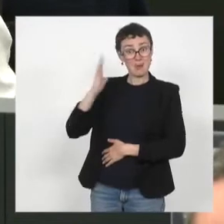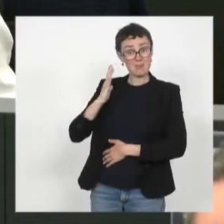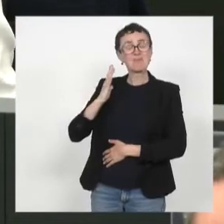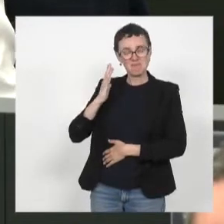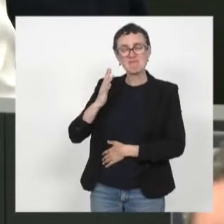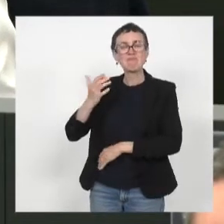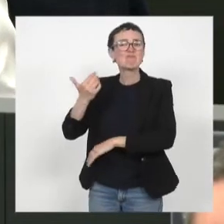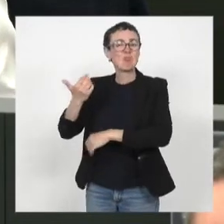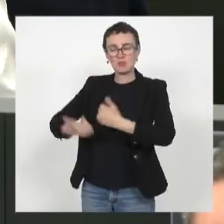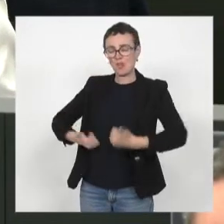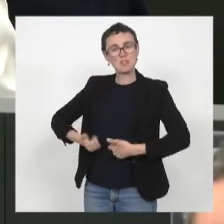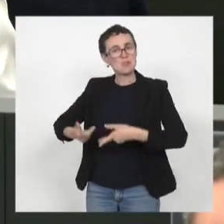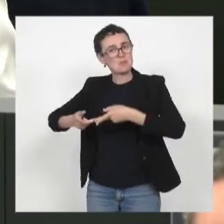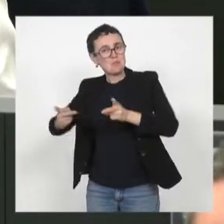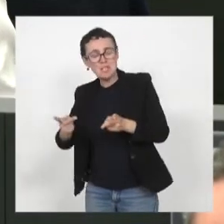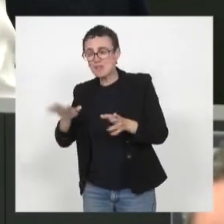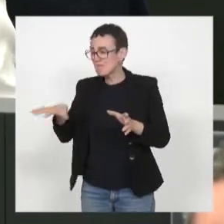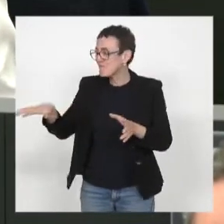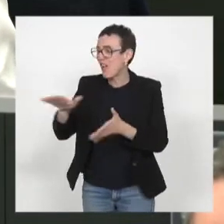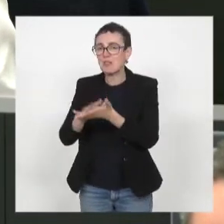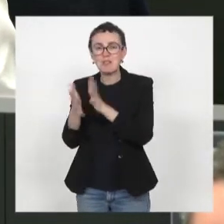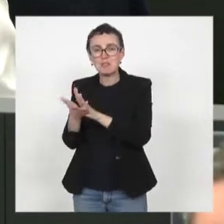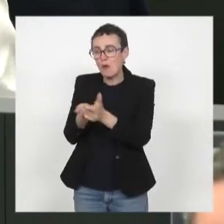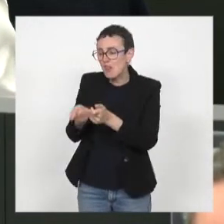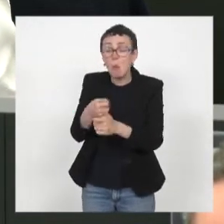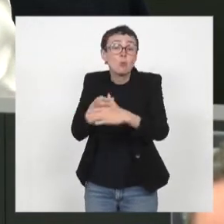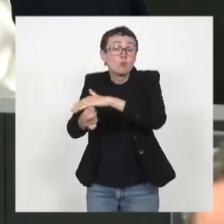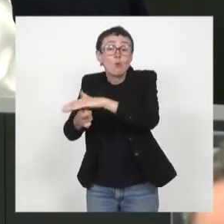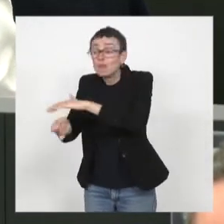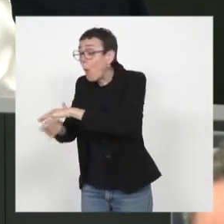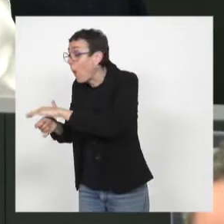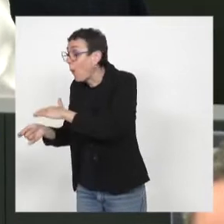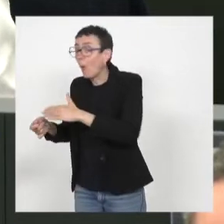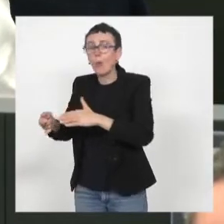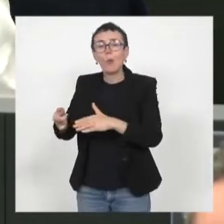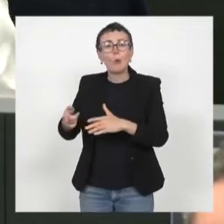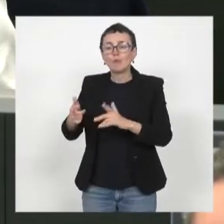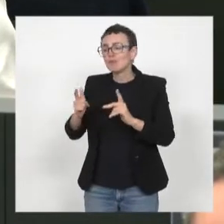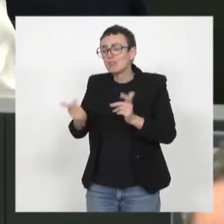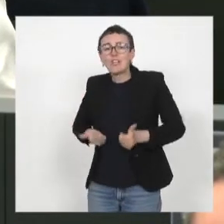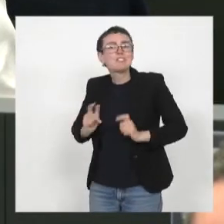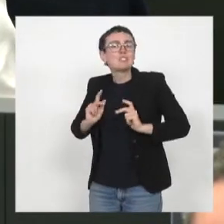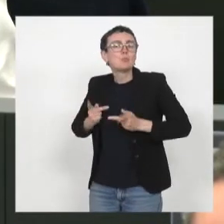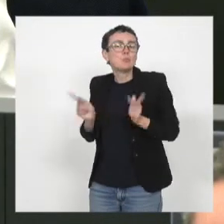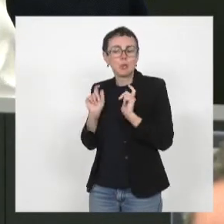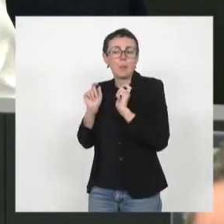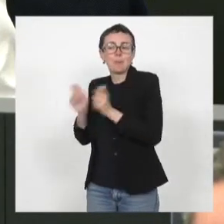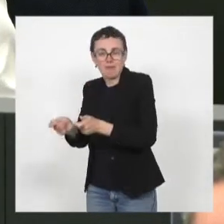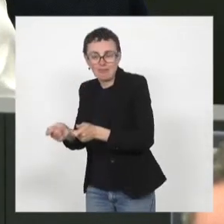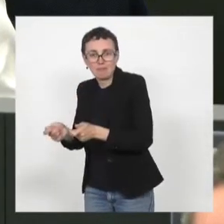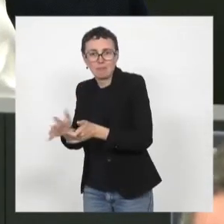public, aujourd'hui géré par des associations, par le biais de subventions et d'une concession de services publics, à une gestion en mode